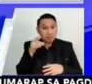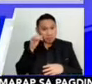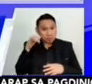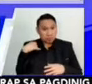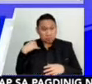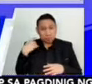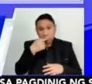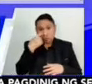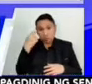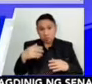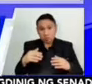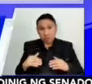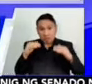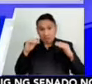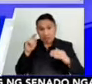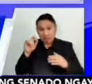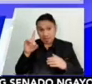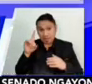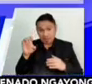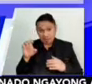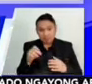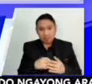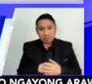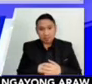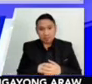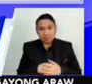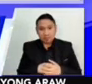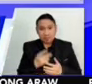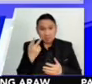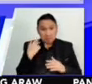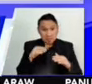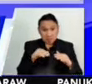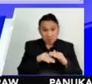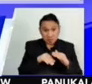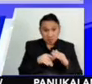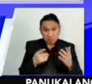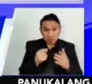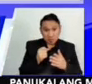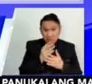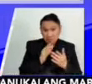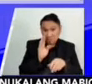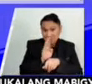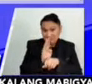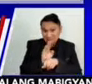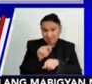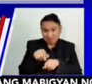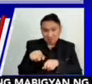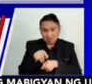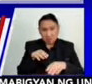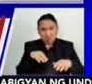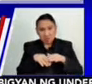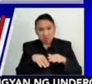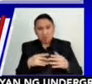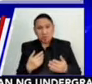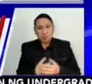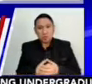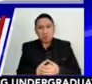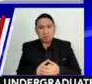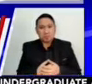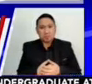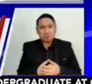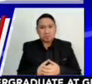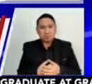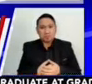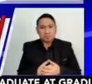binahang ib Fernandez Avenue pinasok din ng tubig ang ilang establisimento Mahirap talaga kailangan magbutas Sila oo o